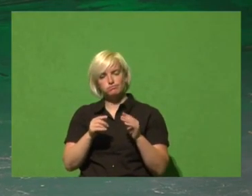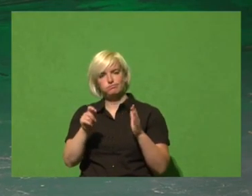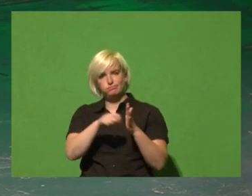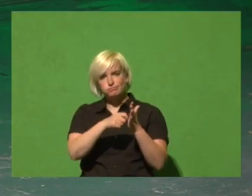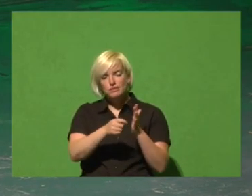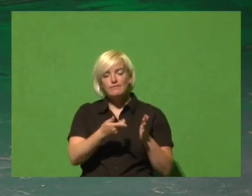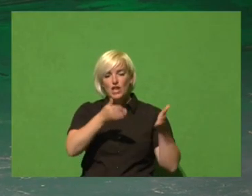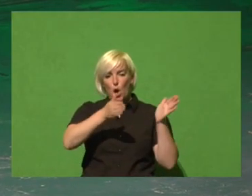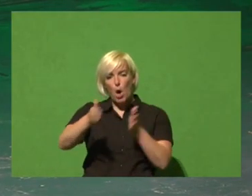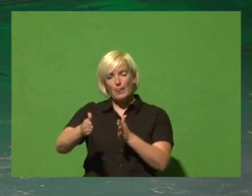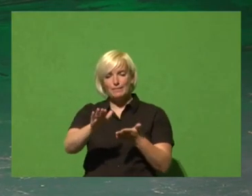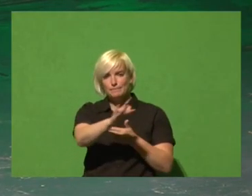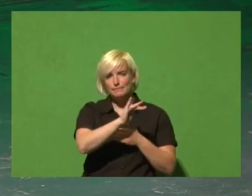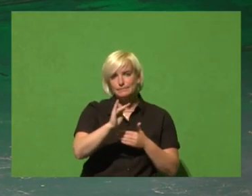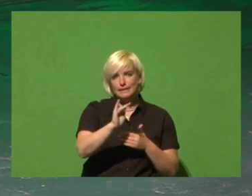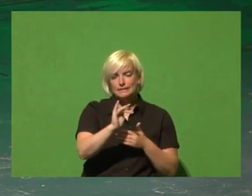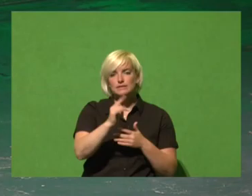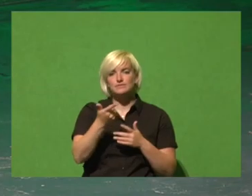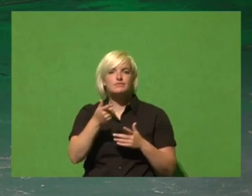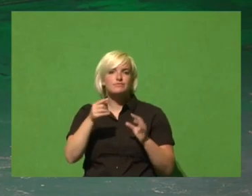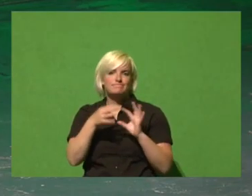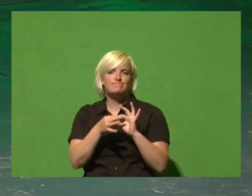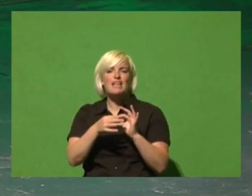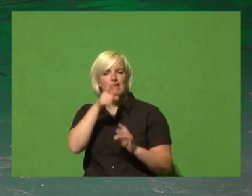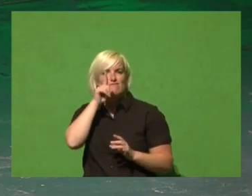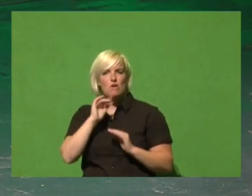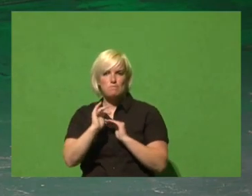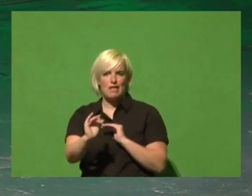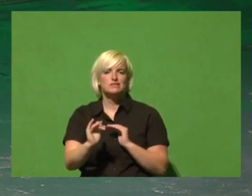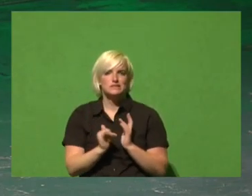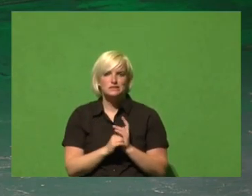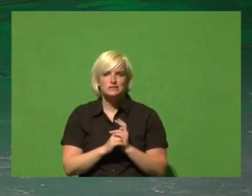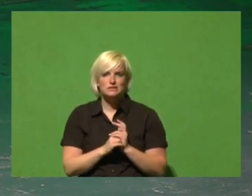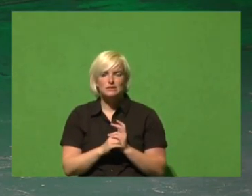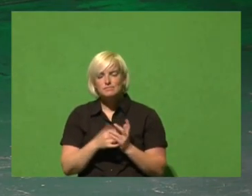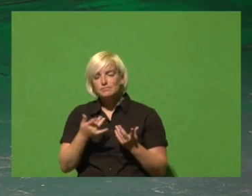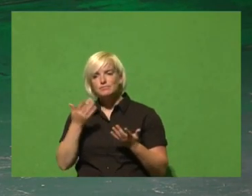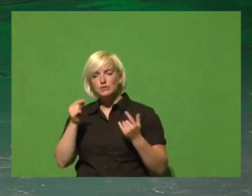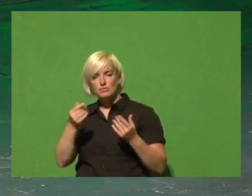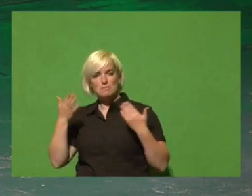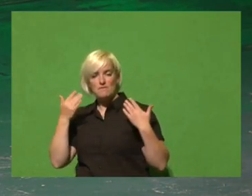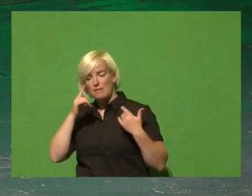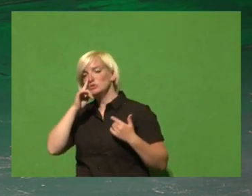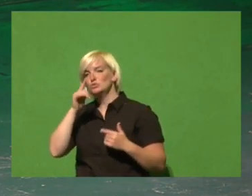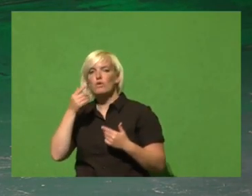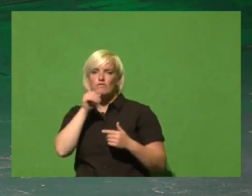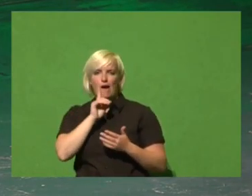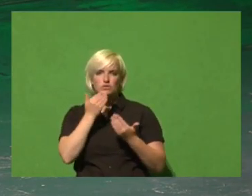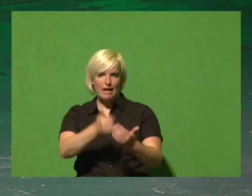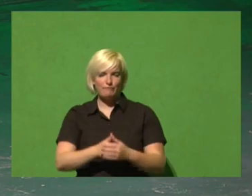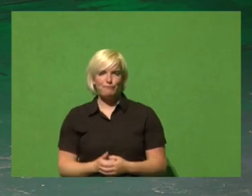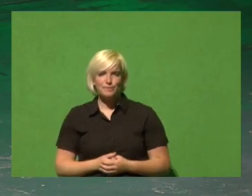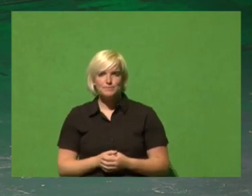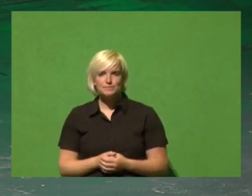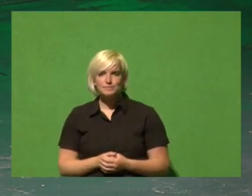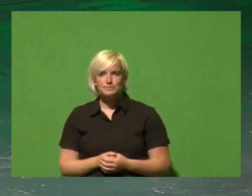ordentliche Platz für die Basis jetzt ein Frauenplatz ist, sich also auf diesem Platz gleich auch nur Frauen bewerben können. Und